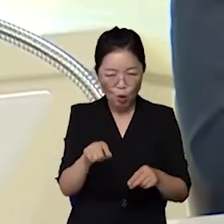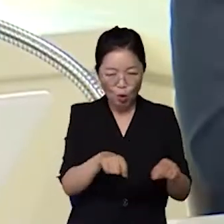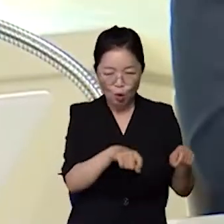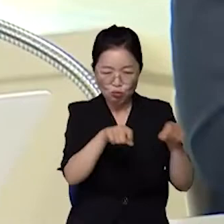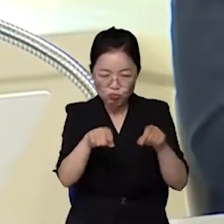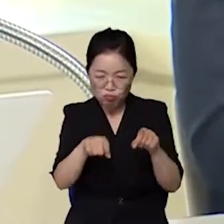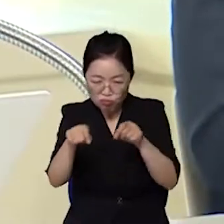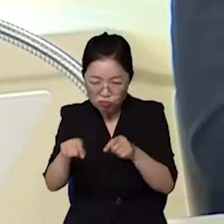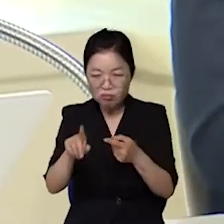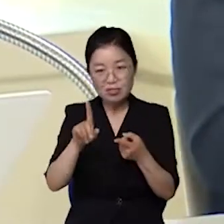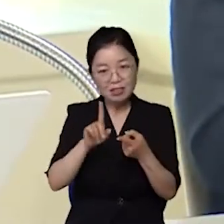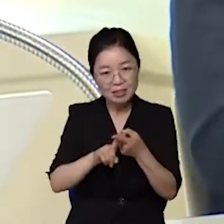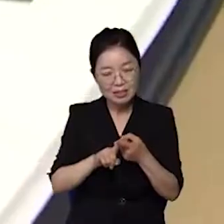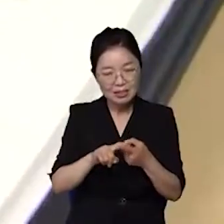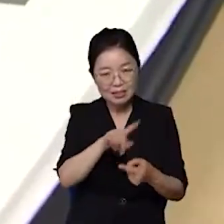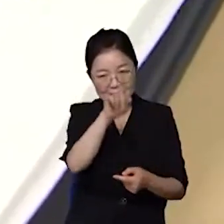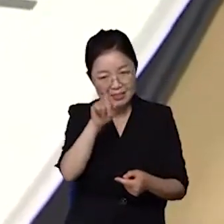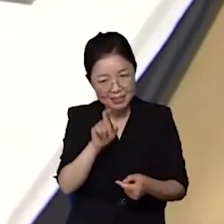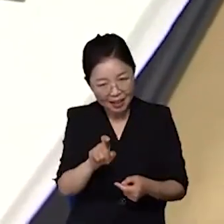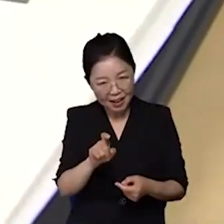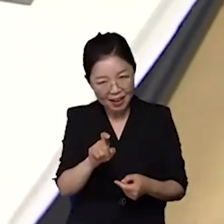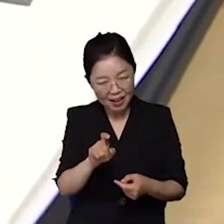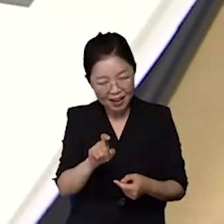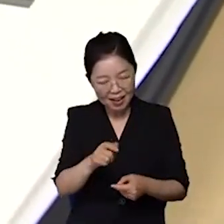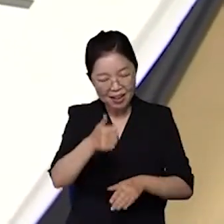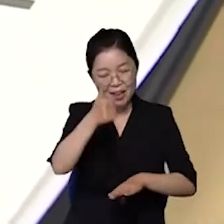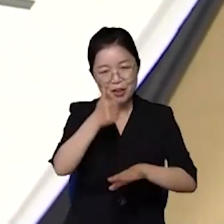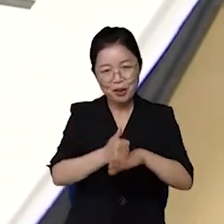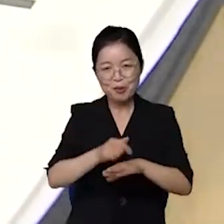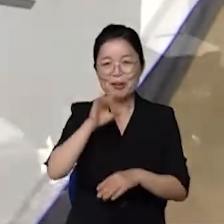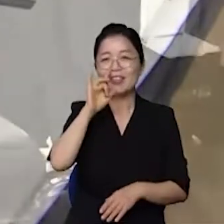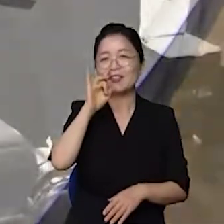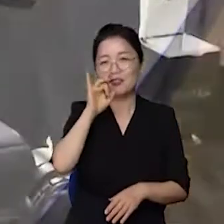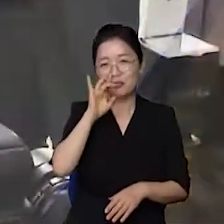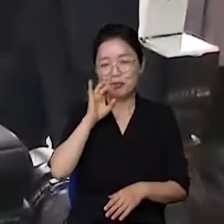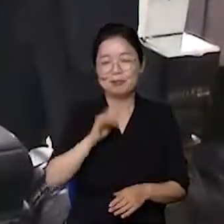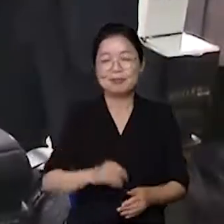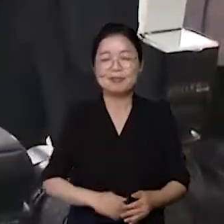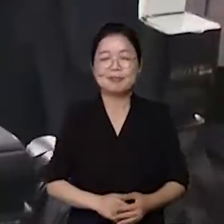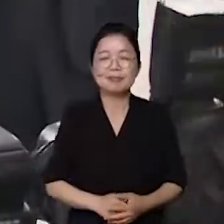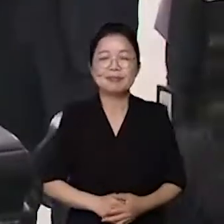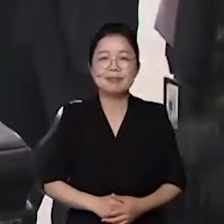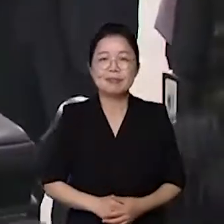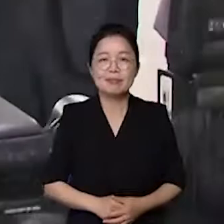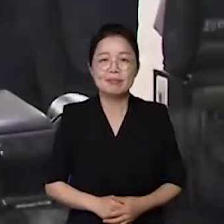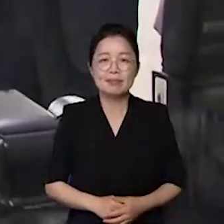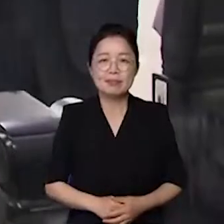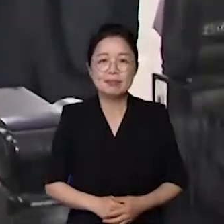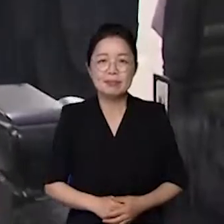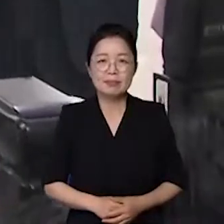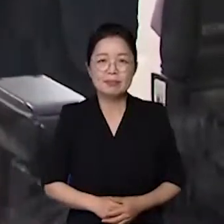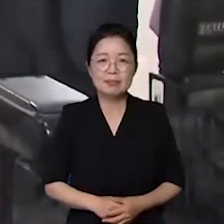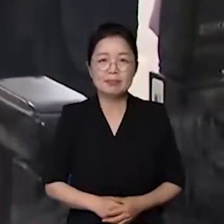오명을 이어갈지 시험대에 오를 시간이 얼마 남지 않았습니다. KBC 정의진입니다.